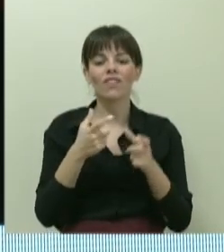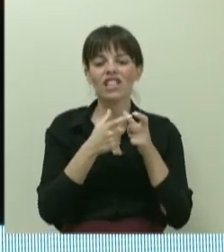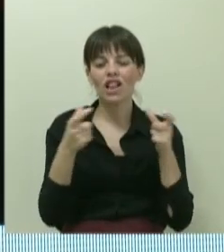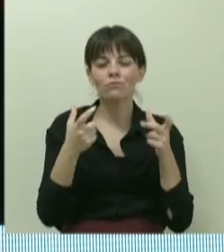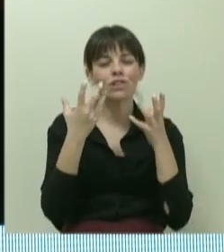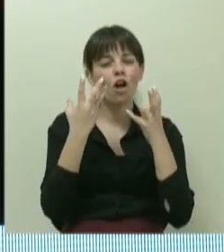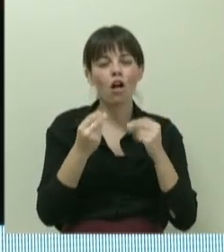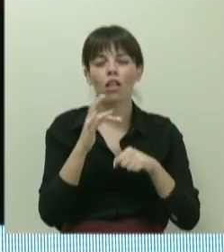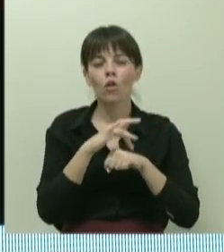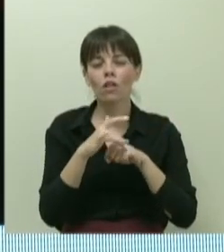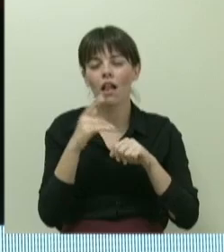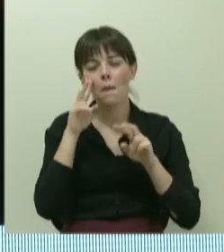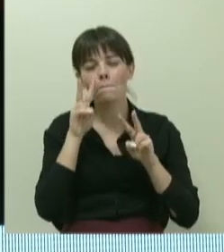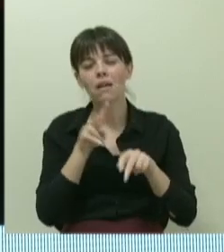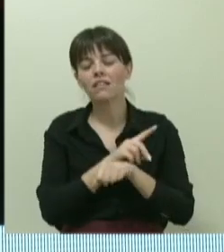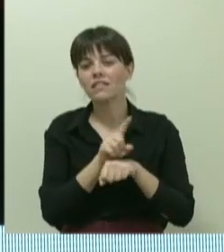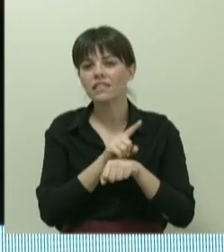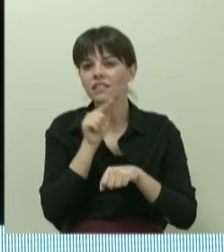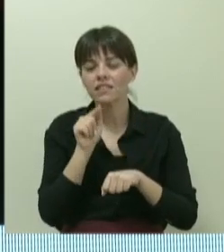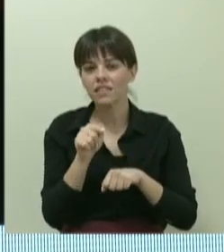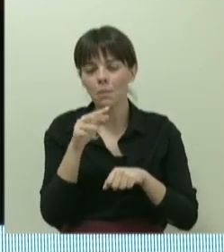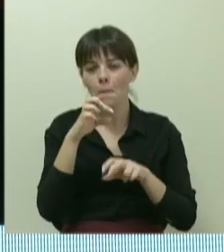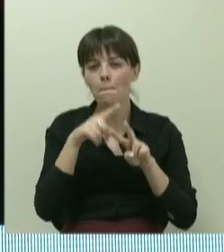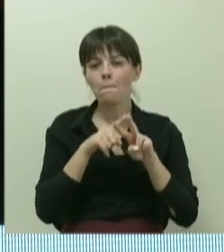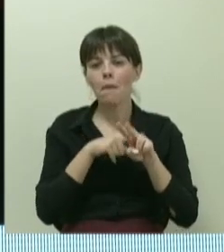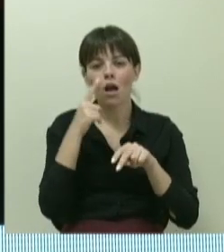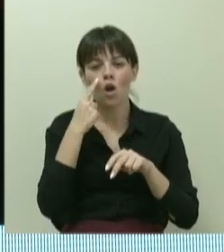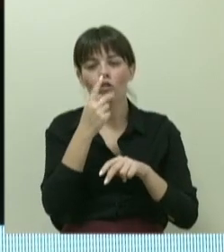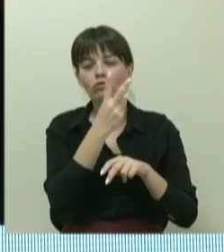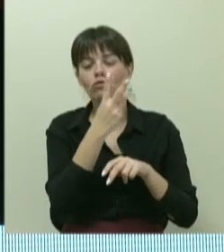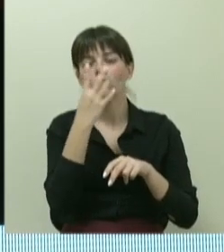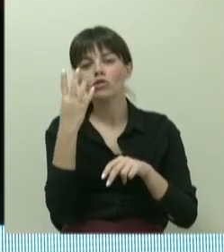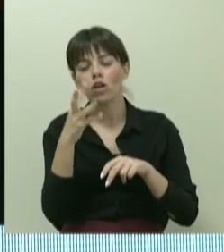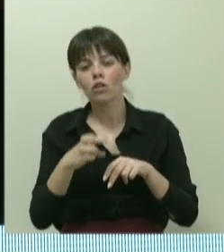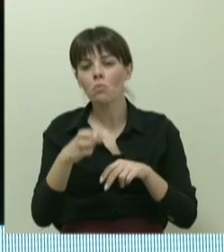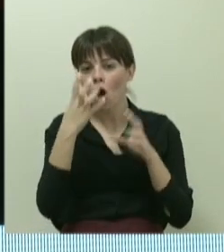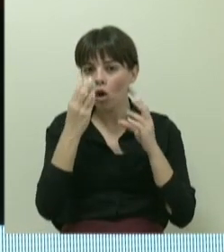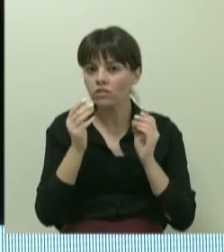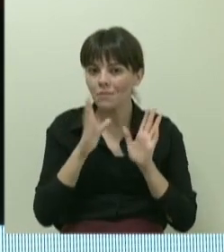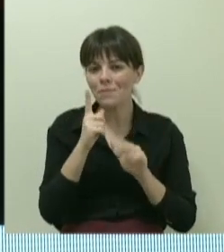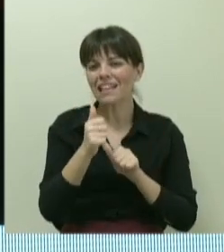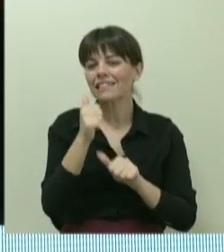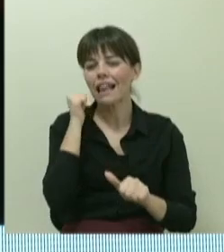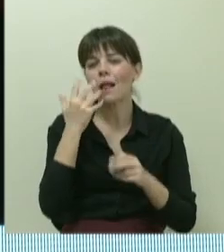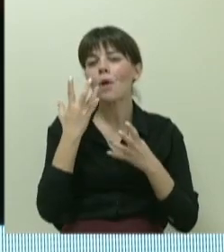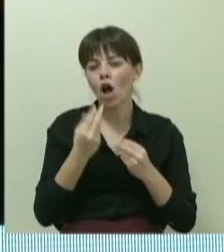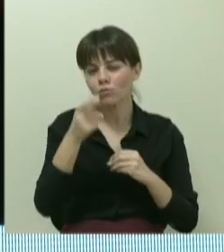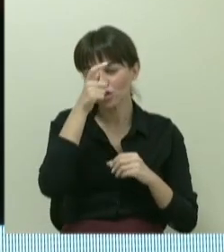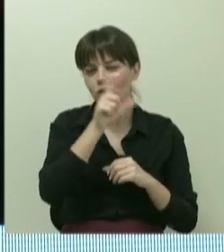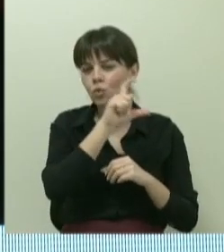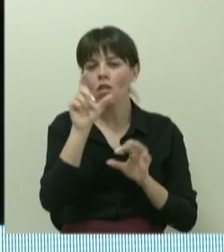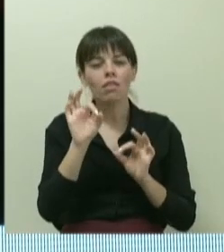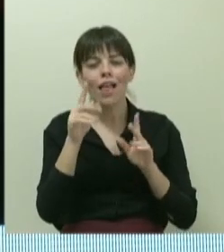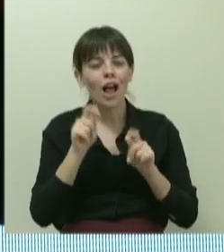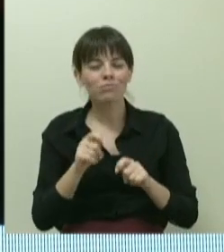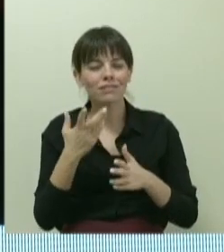Gelişmekte olan ülkelere baktığımızda da paylarında 3-4 puan olsa da bir gerileme olmuş. Türkiye ne yapmış